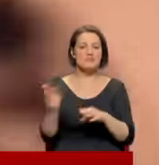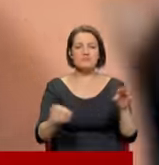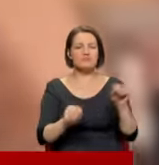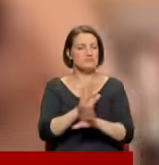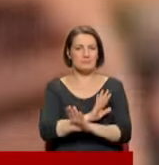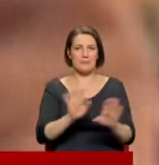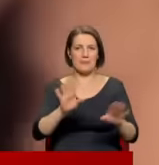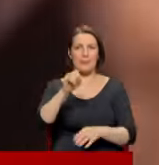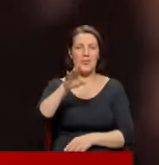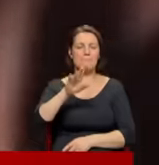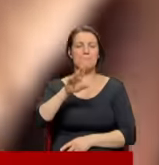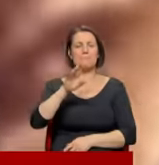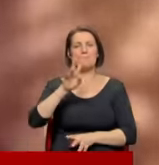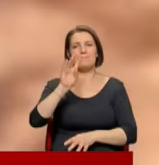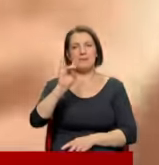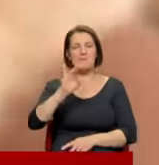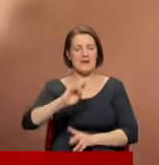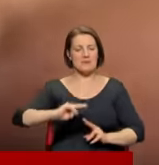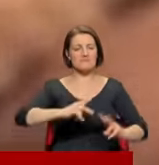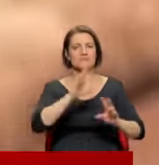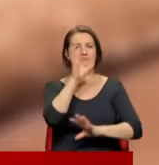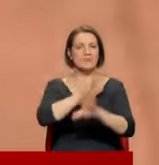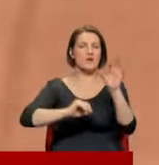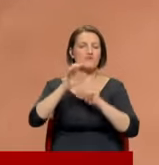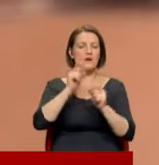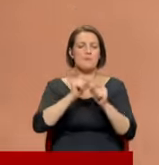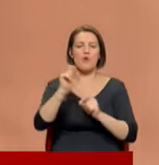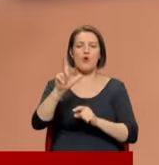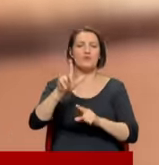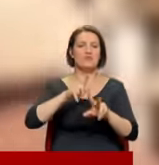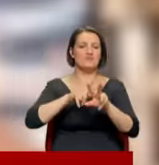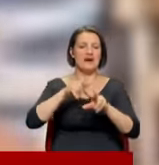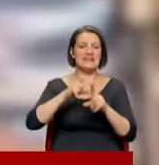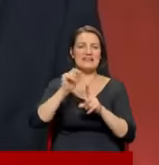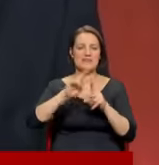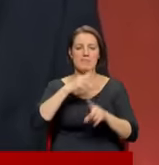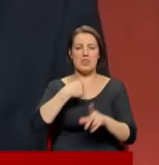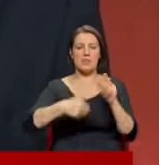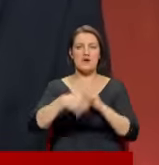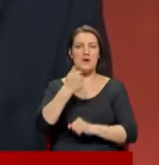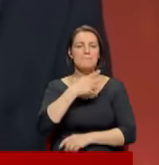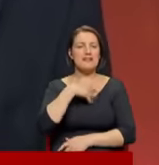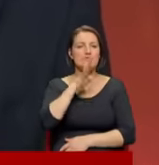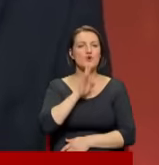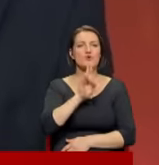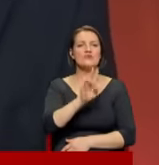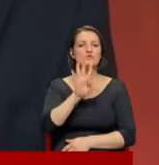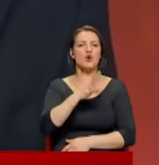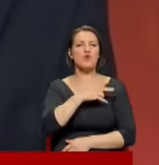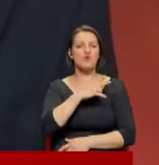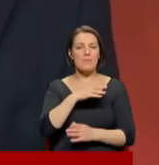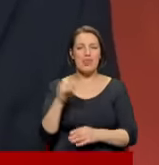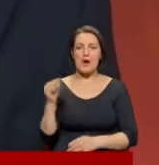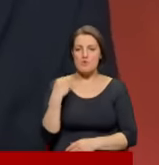doldurmaz. AK Parti'den MHP'ye geçen Afyon Karahisar Bolvadin Belediye Başkanı, belediyenin 424 milyon borcu